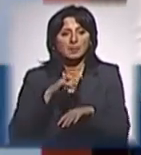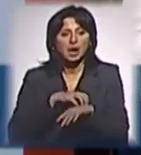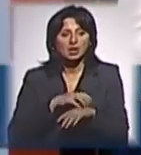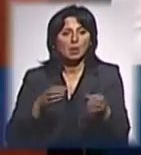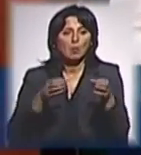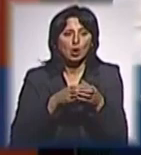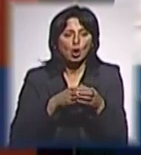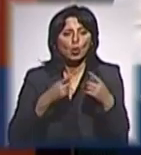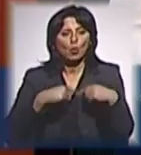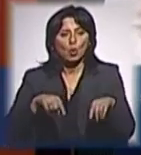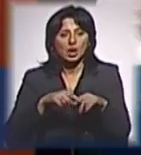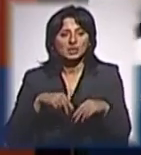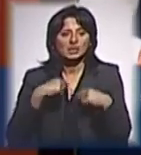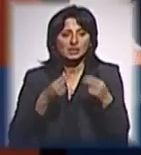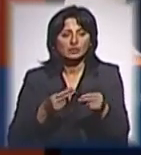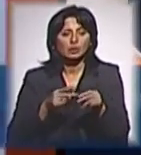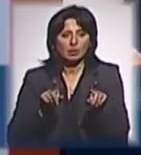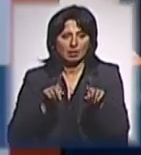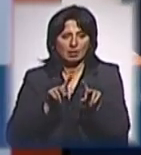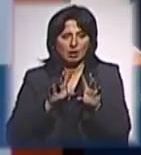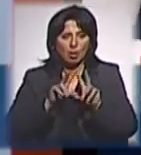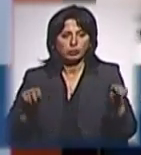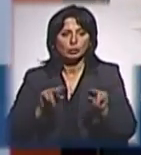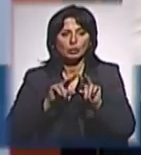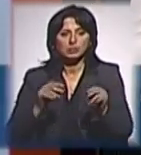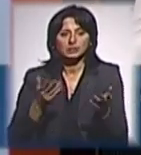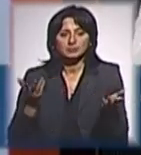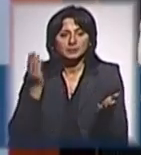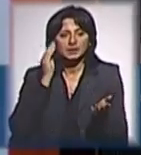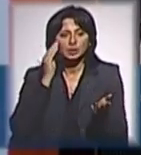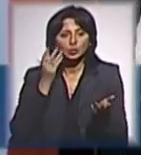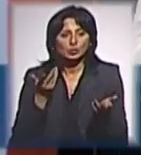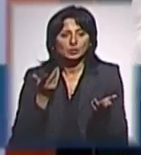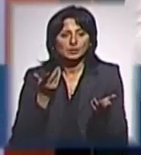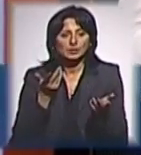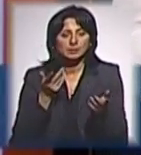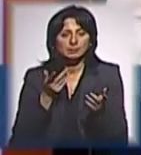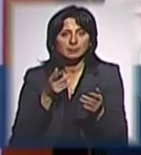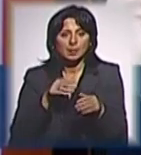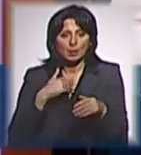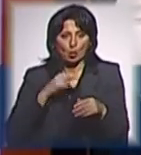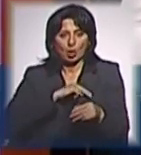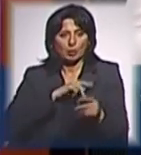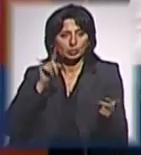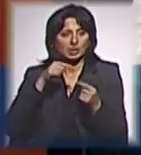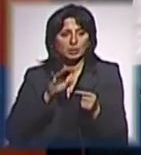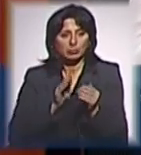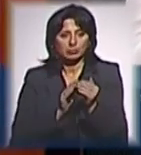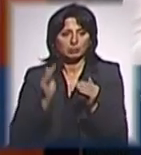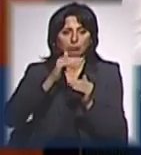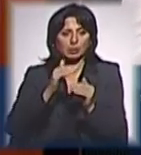პარტიები, ბლოკები, კოალიციები იძლევიან სწორედ ისეთ დაპირებებს, რომელიც თითქოს ერთგვარად სცილდება კიდეც ასარჩევი